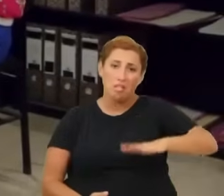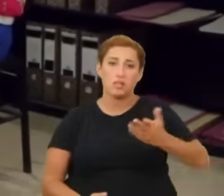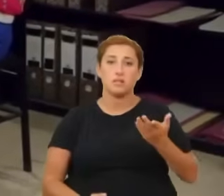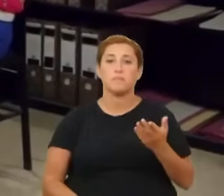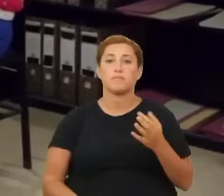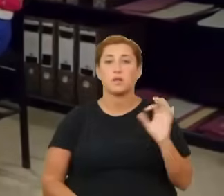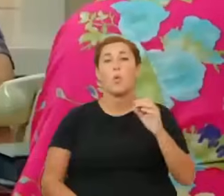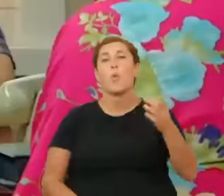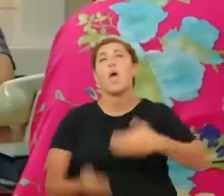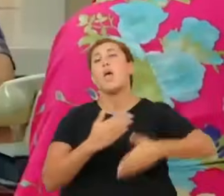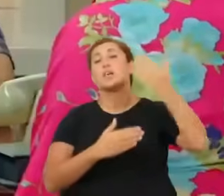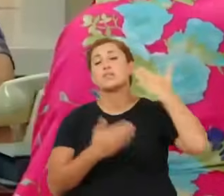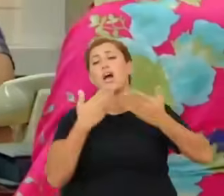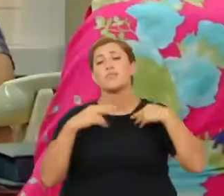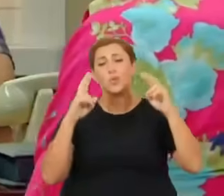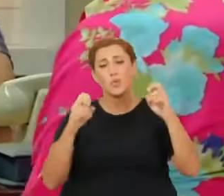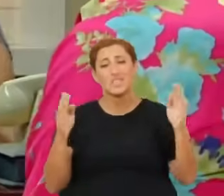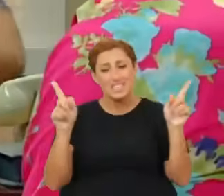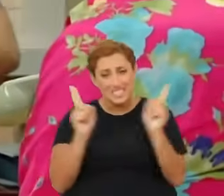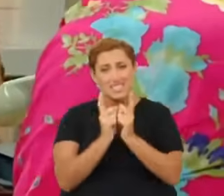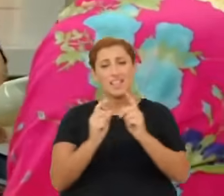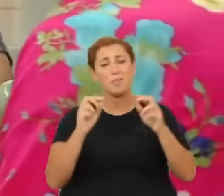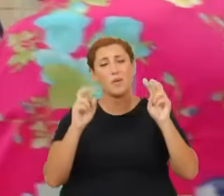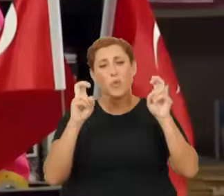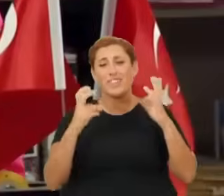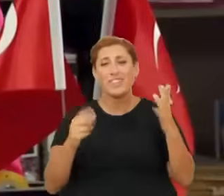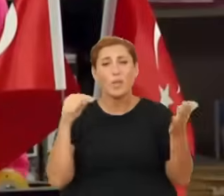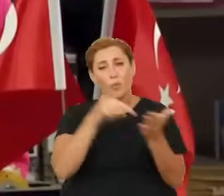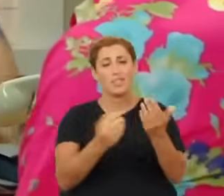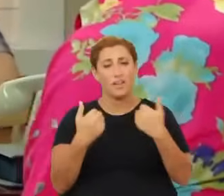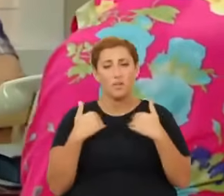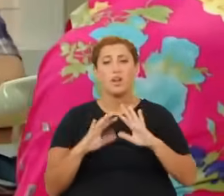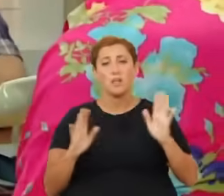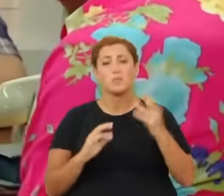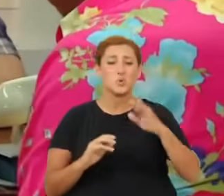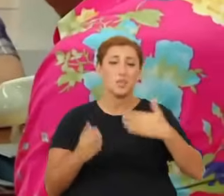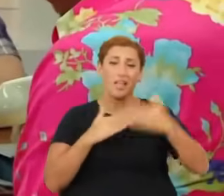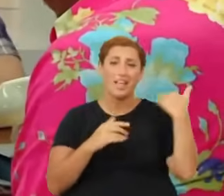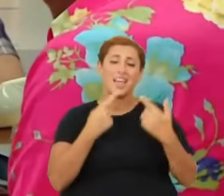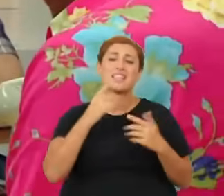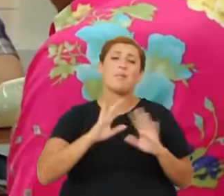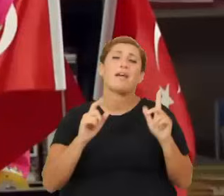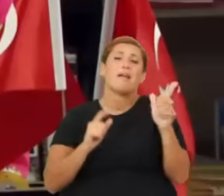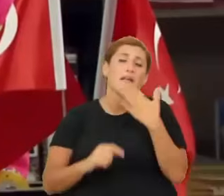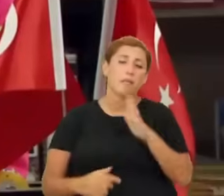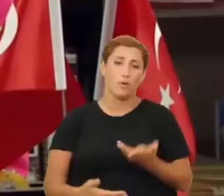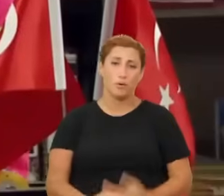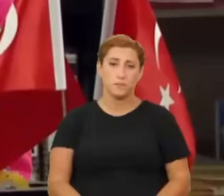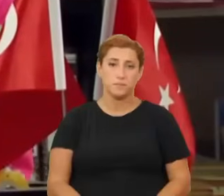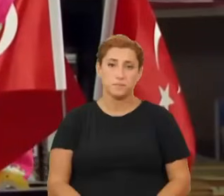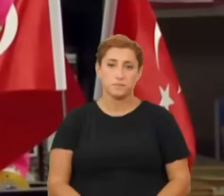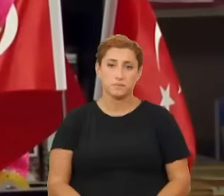Ya Ergun oraya kadar gitme ya. Konuya kestirme. Sadede geldim. Sadede geliyorum, geliyorum. Çocukluğa falan hiç inme yani. Geliyorum. Gerek yok.